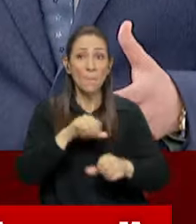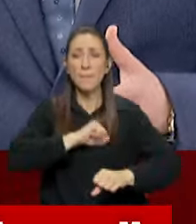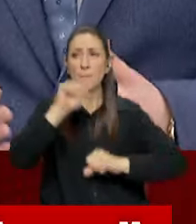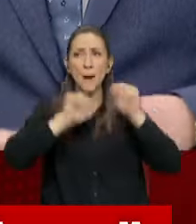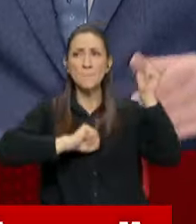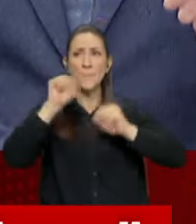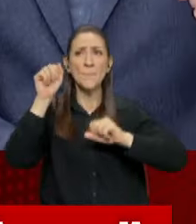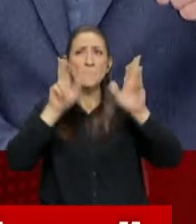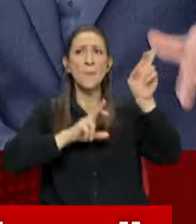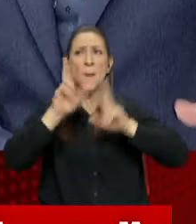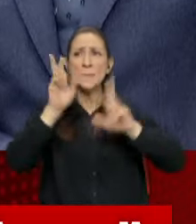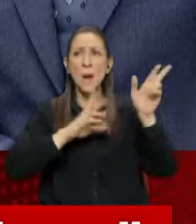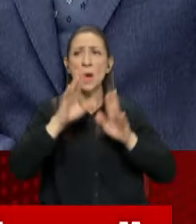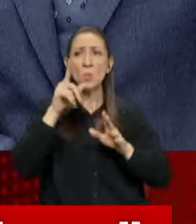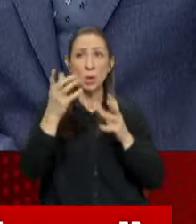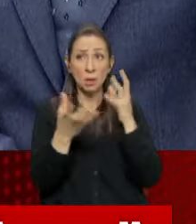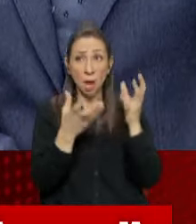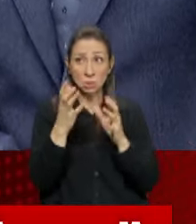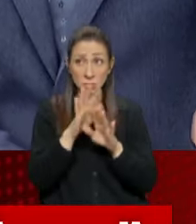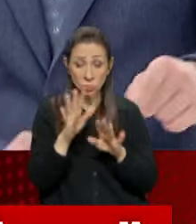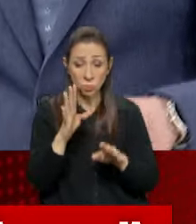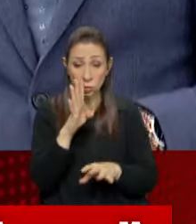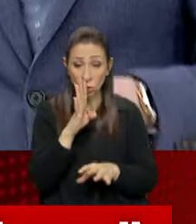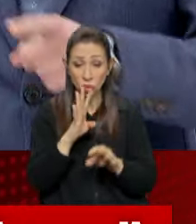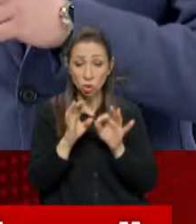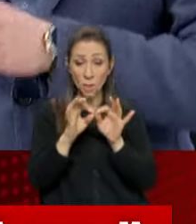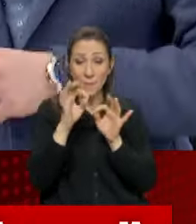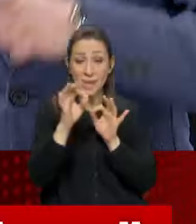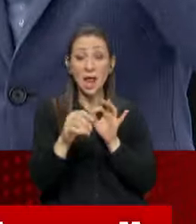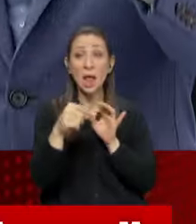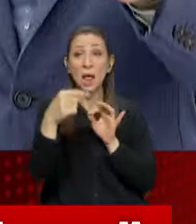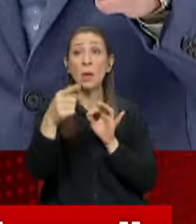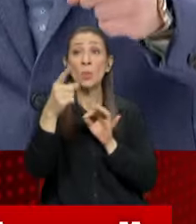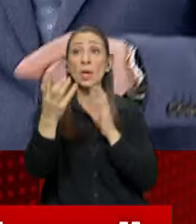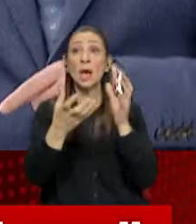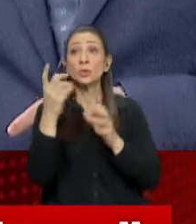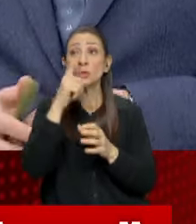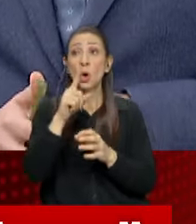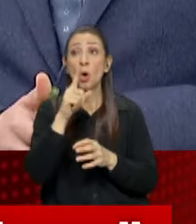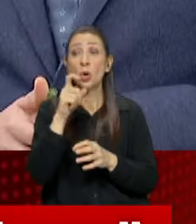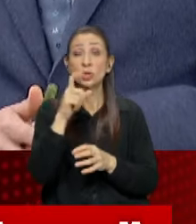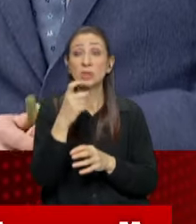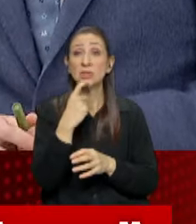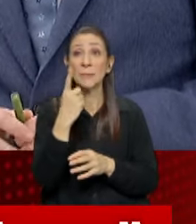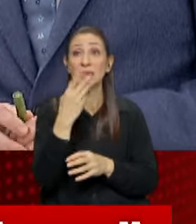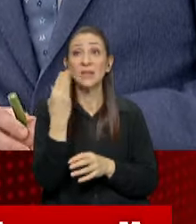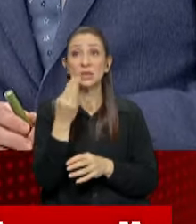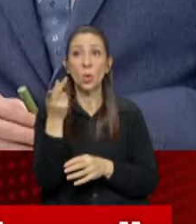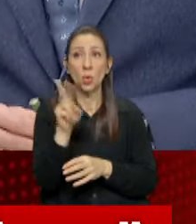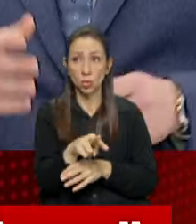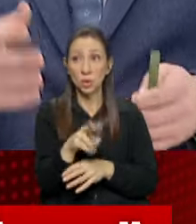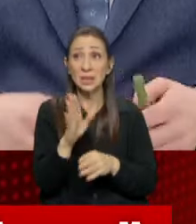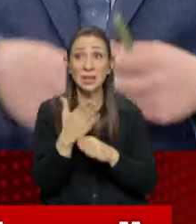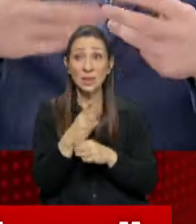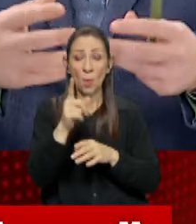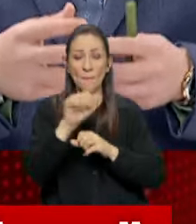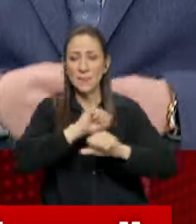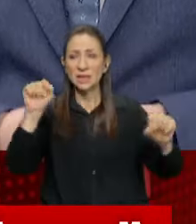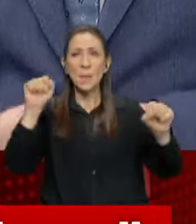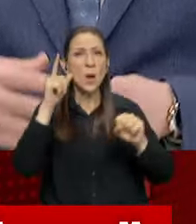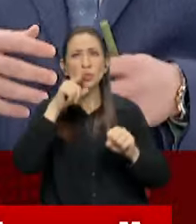patlamalar yaşandı. Bu yangın çıktı. 400 metre ilerisinde bu yangın nedeniyle 19 yaşında bir genç hayatını kaybetti. Çünkü o